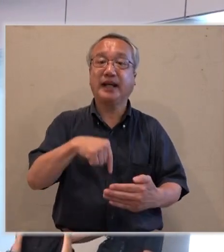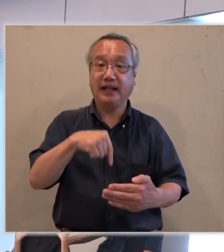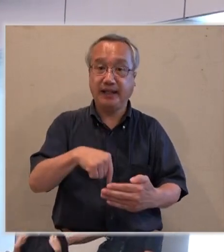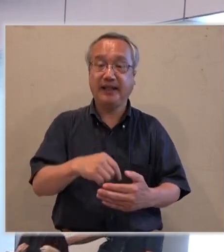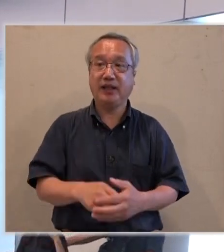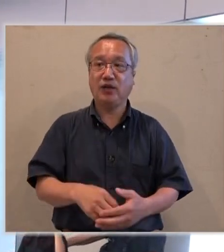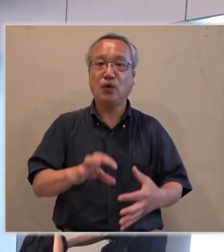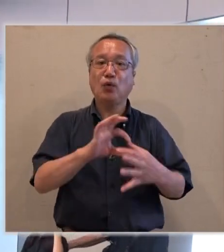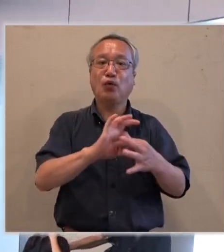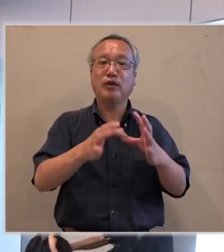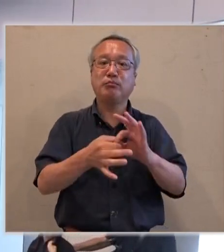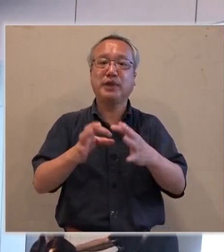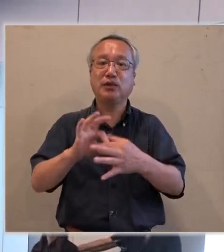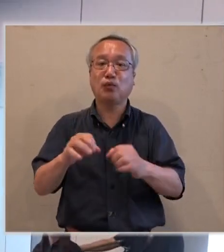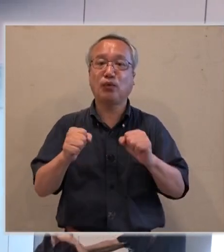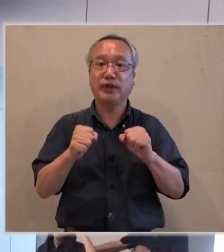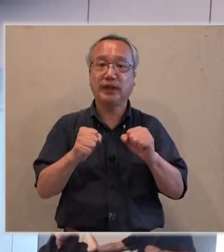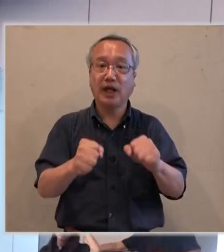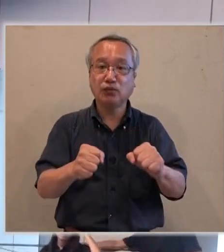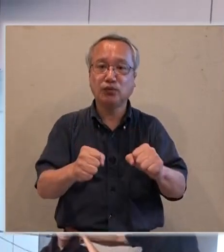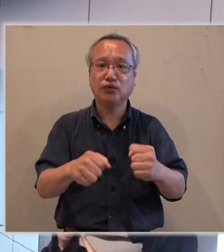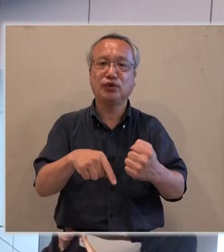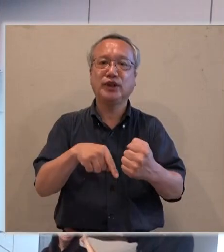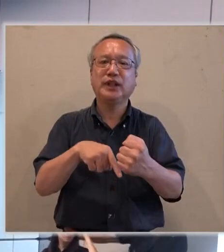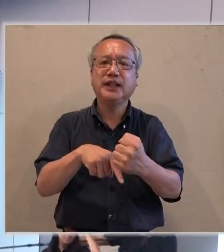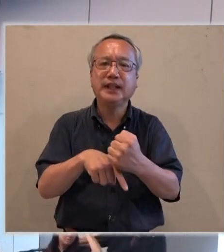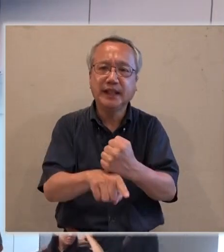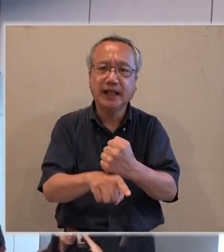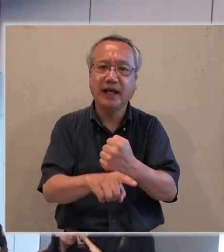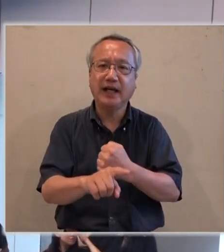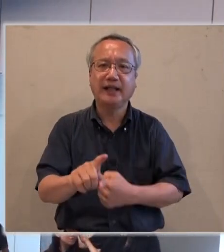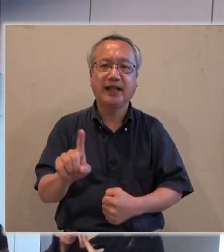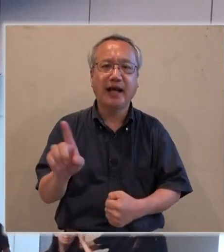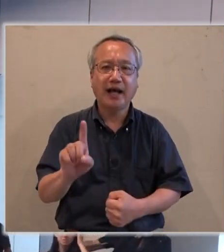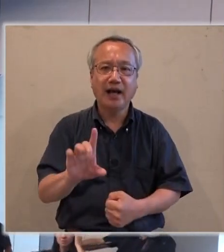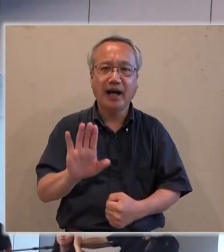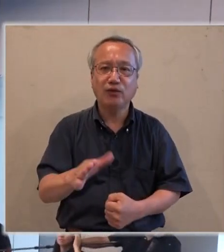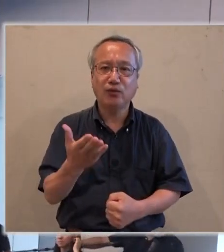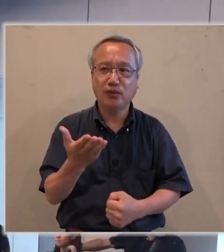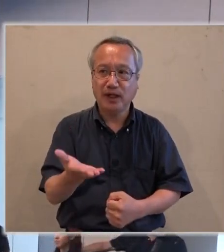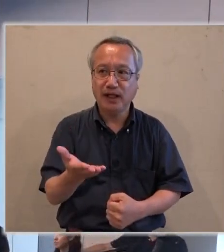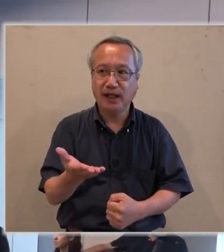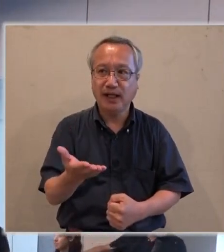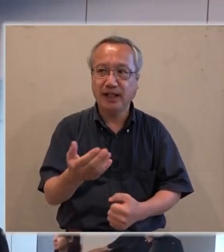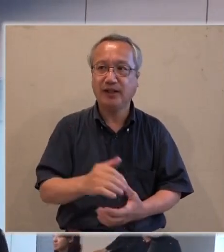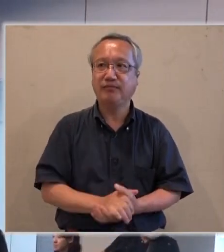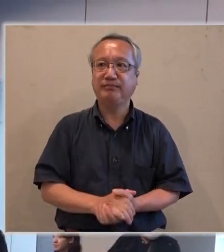オリンピックをやるっていう意義がどこにあるんですかっていうことです。